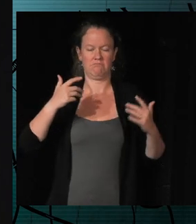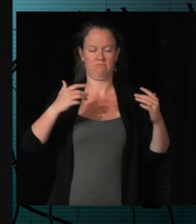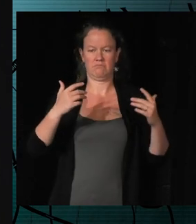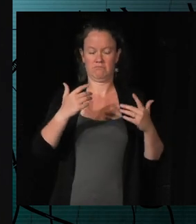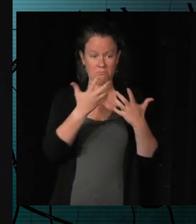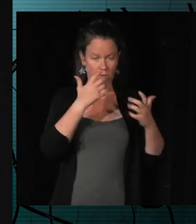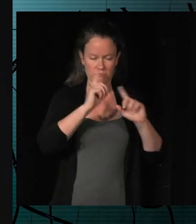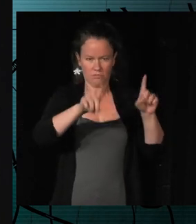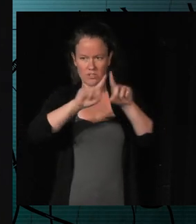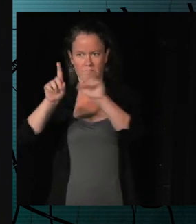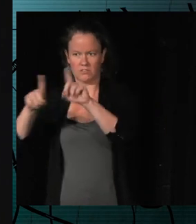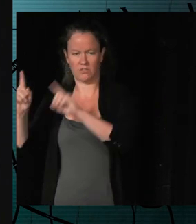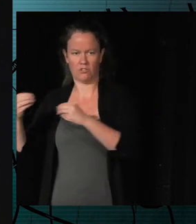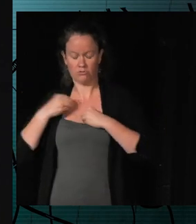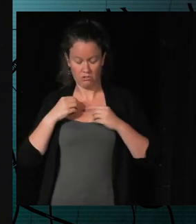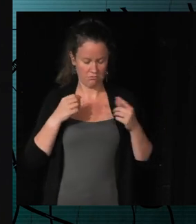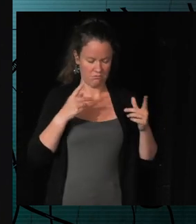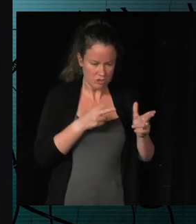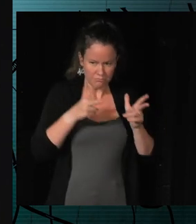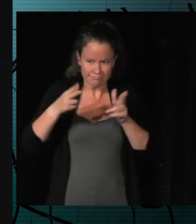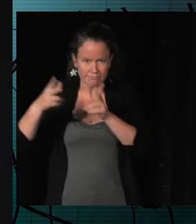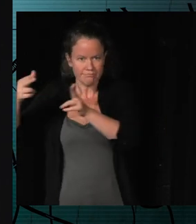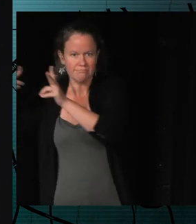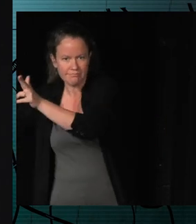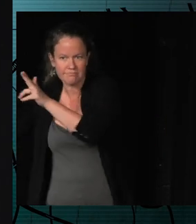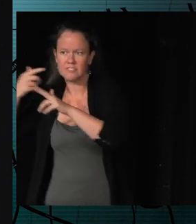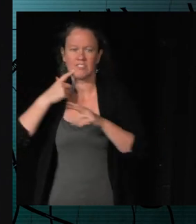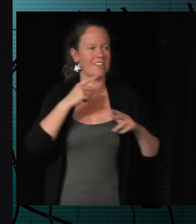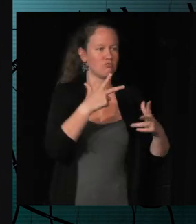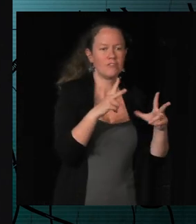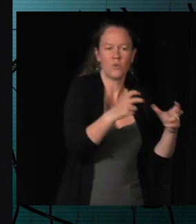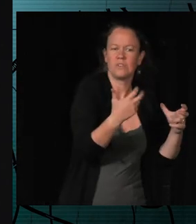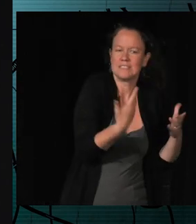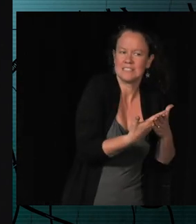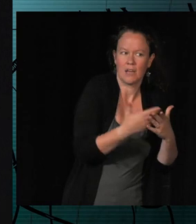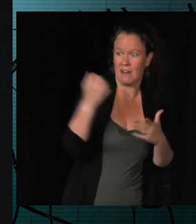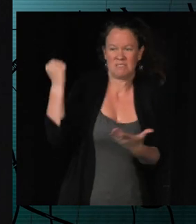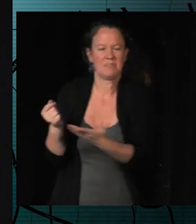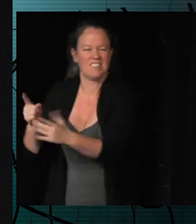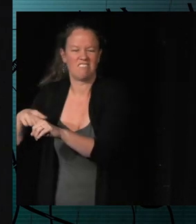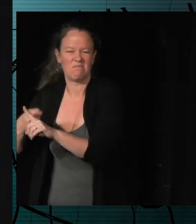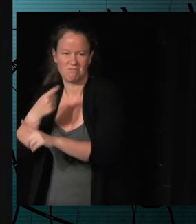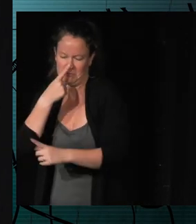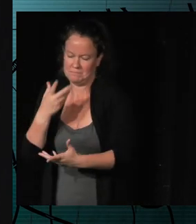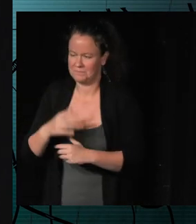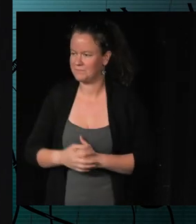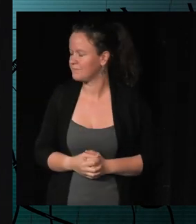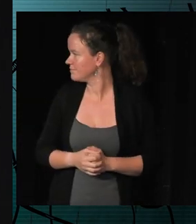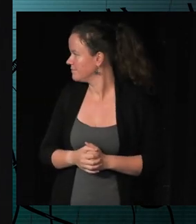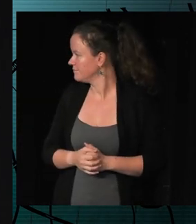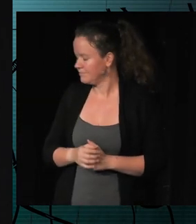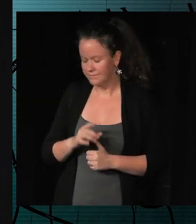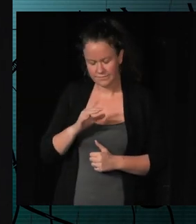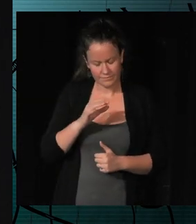paradoxalement quoi c'est comme s'il était allé plus loin que le jeu quoi euh il y a euh qu'est-ce que qu'est-ce que